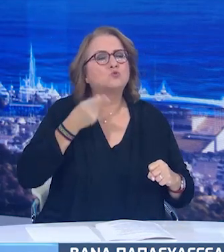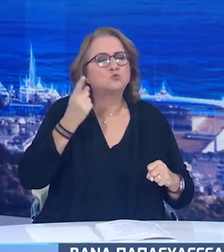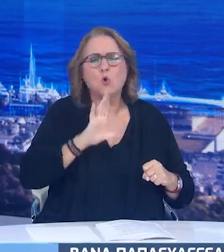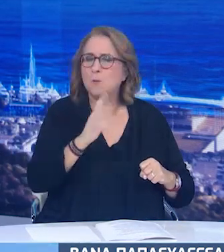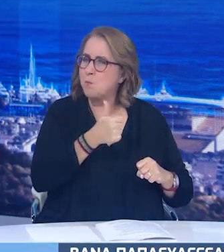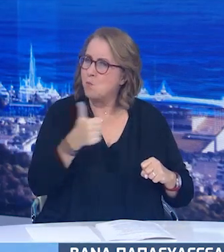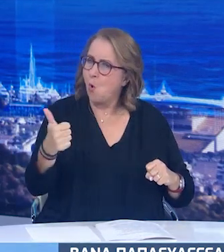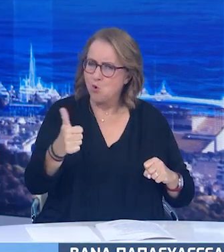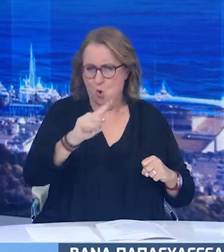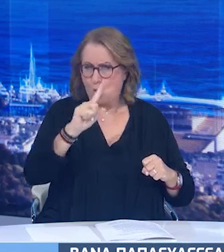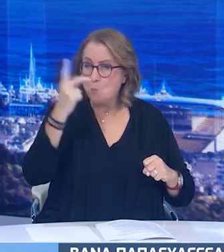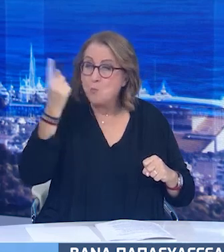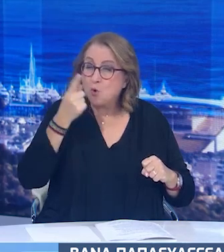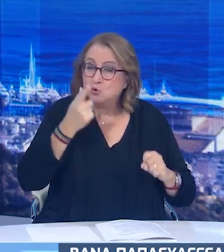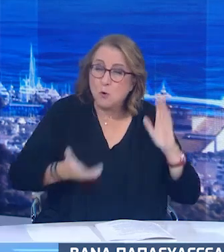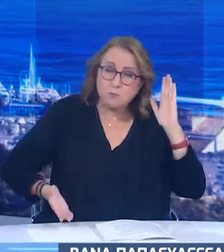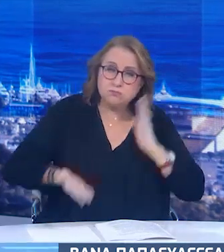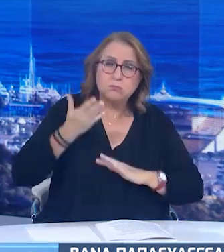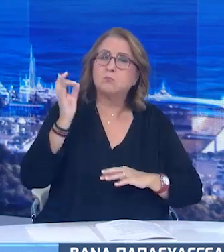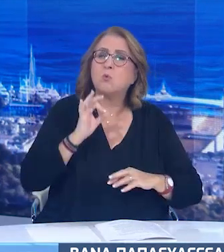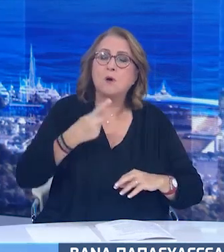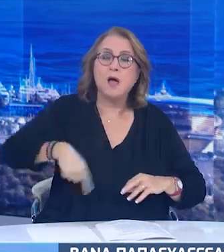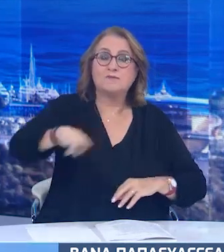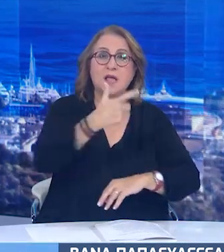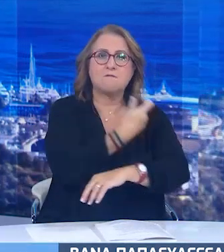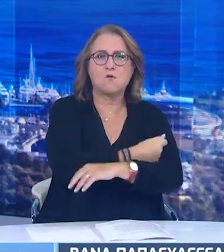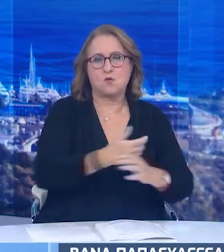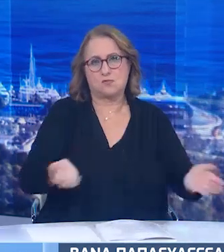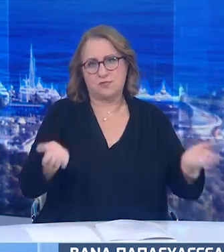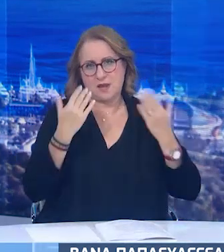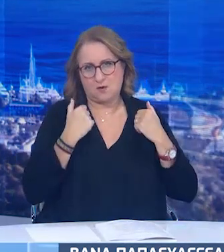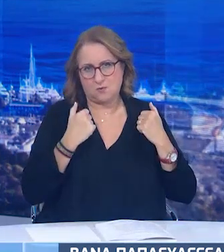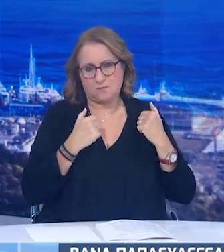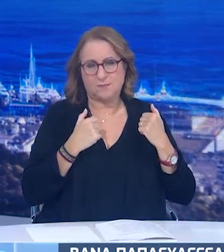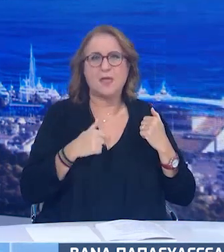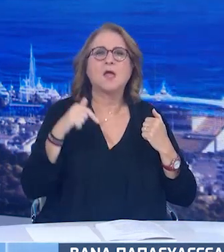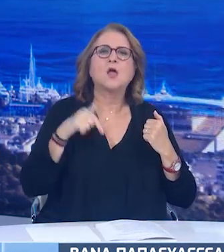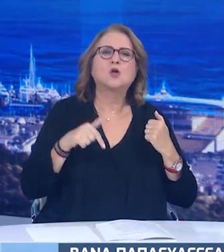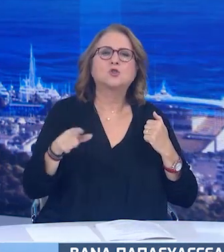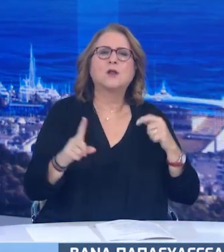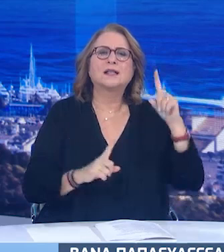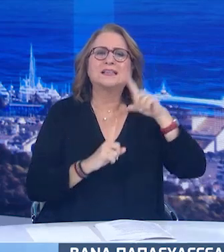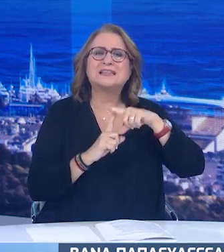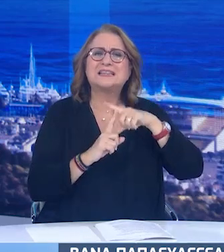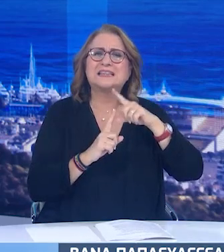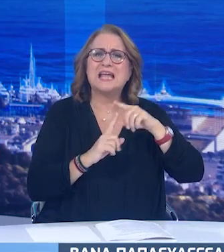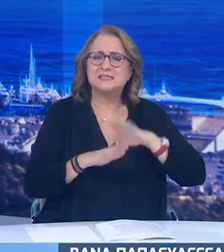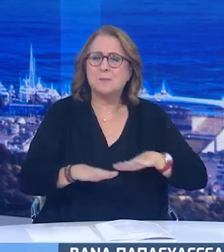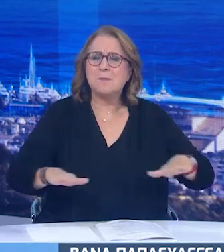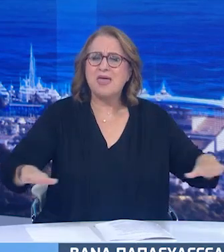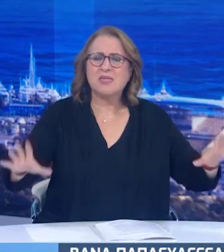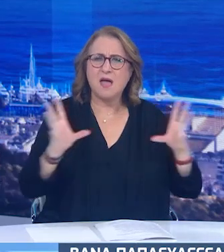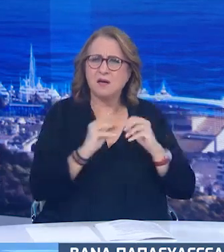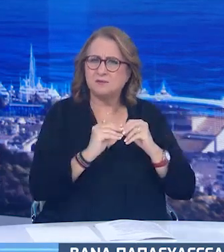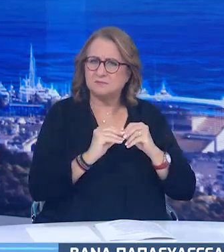των νοσηλευόμενων ασθενών. Ιδιαίτερο ενδιαφέρον εμφανίζουν τα πρώτα αποτελέσματα από τους αυτοδιαγνωστικούς ελέγχους που διενεργούνται στα παιδιά σχολικής